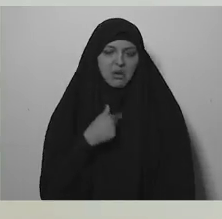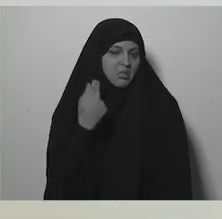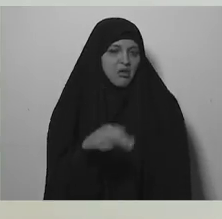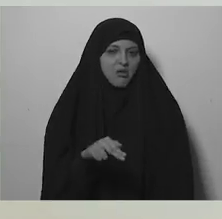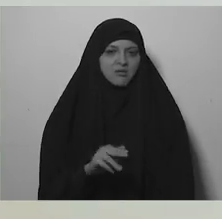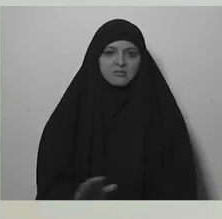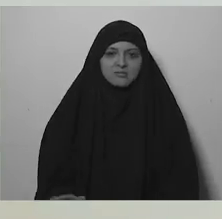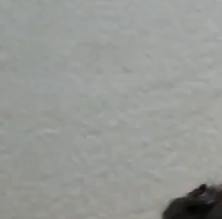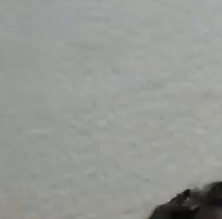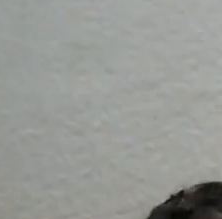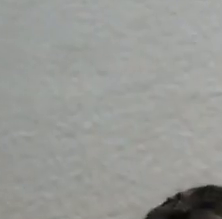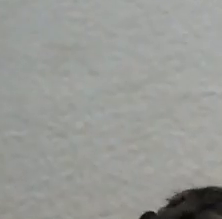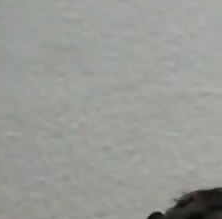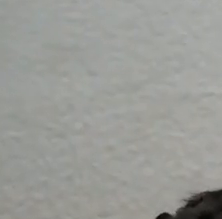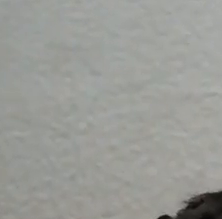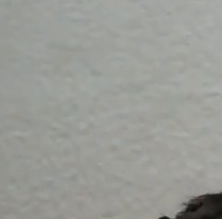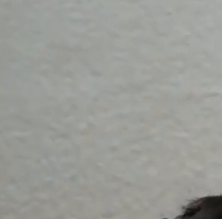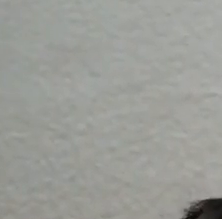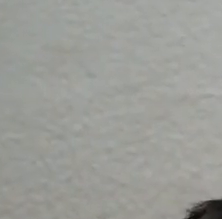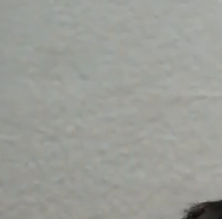Pour moi, non.